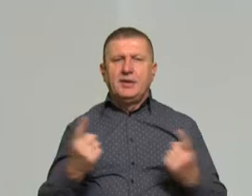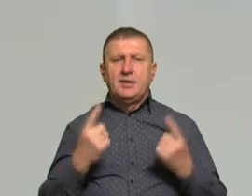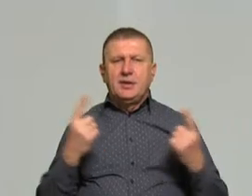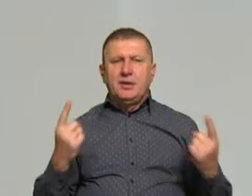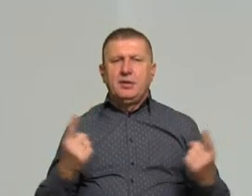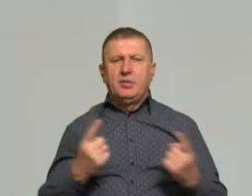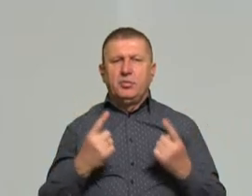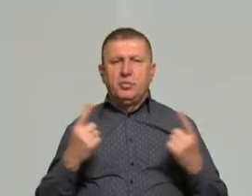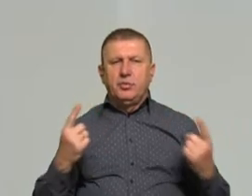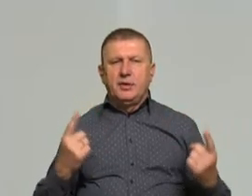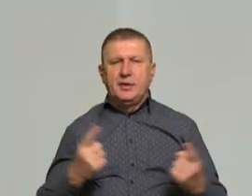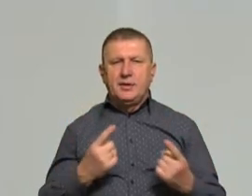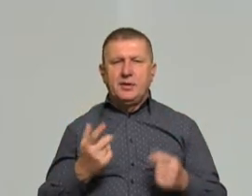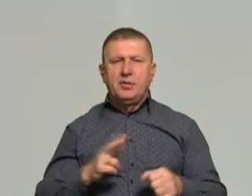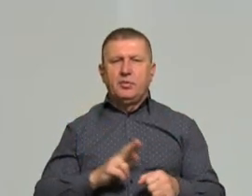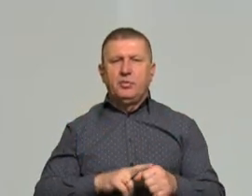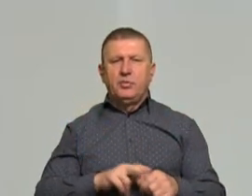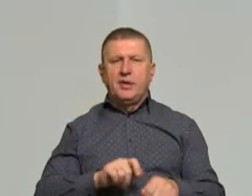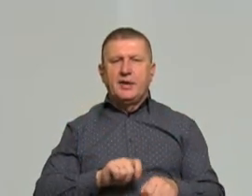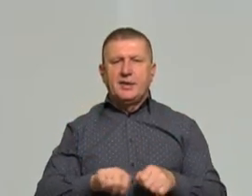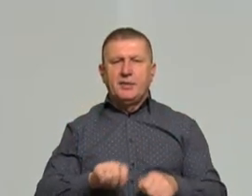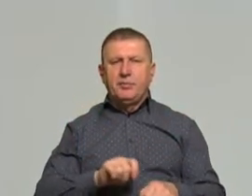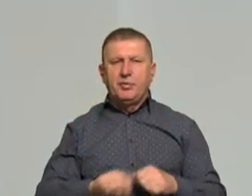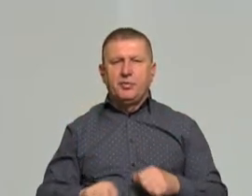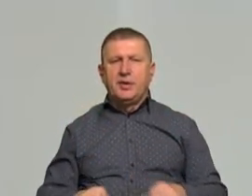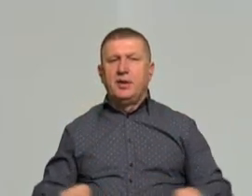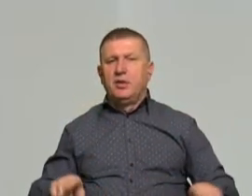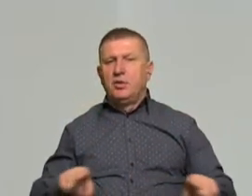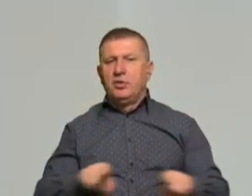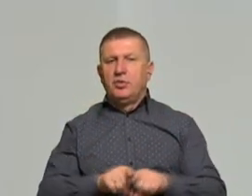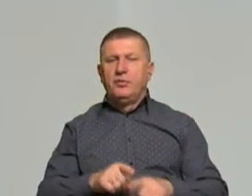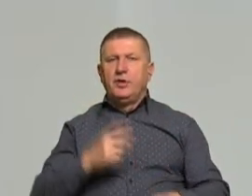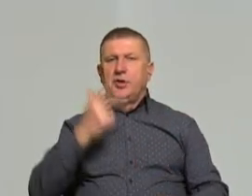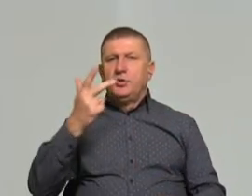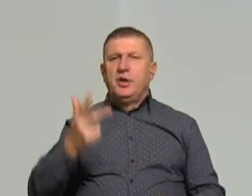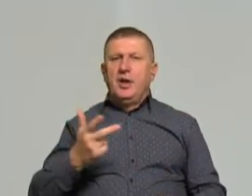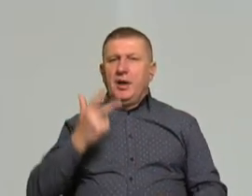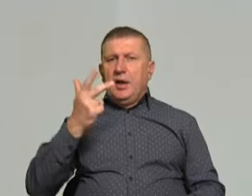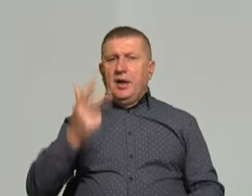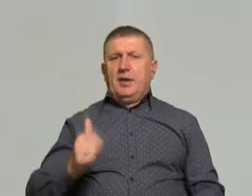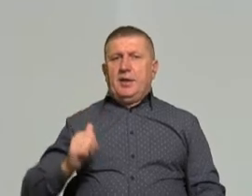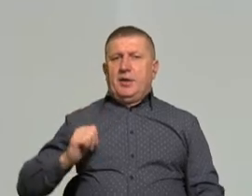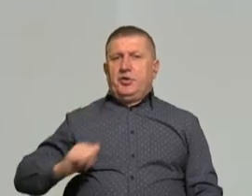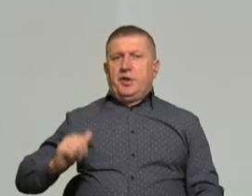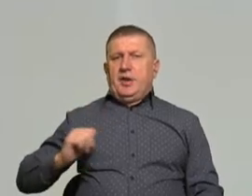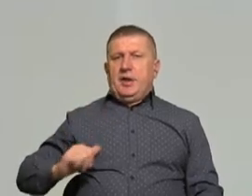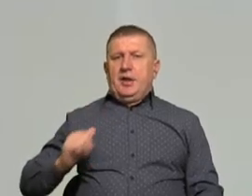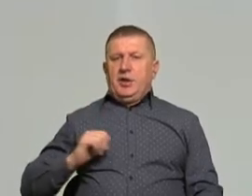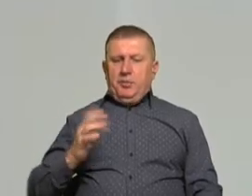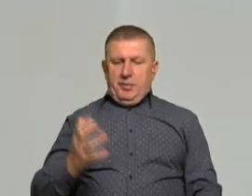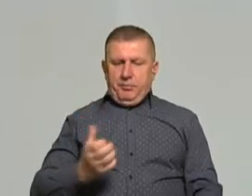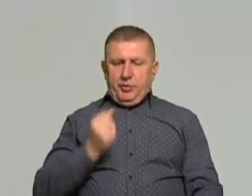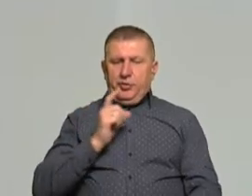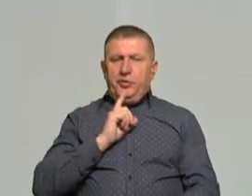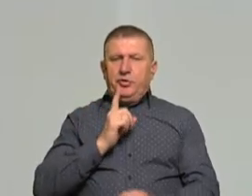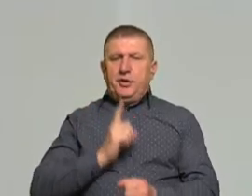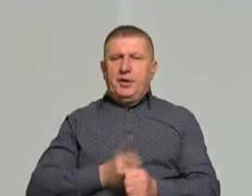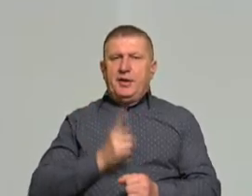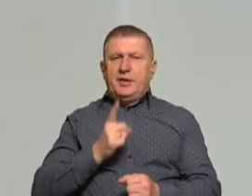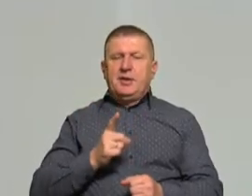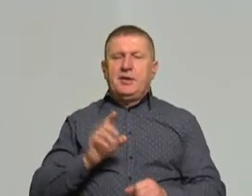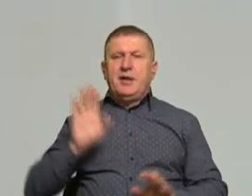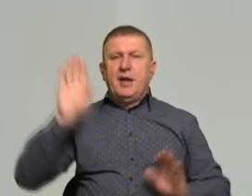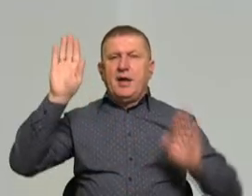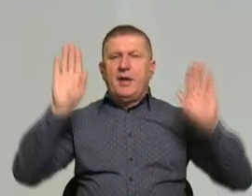została zepsuta. Mówimy również o mieście, w którym przez 3 lata zwlekaliśmy z podjęciem decyzji dotyczącej